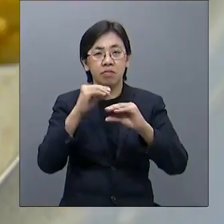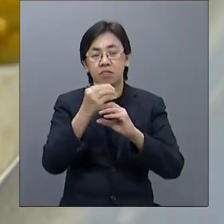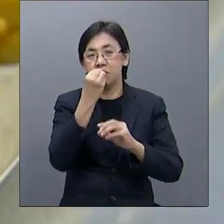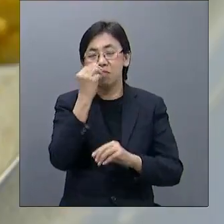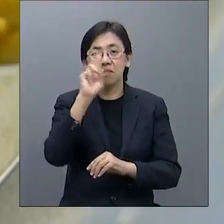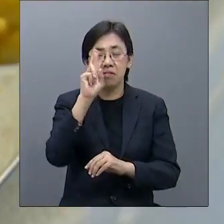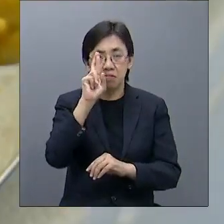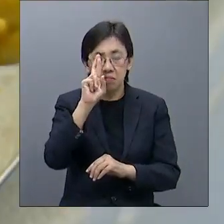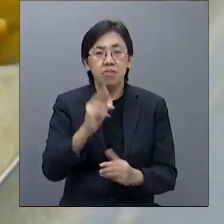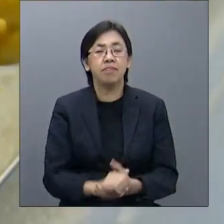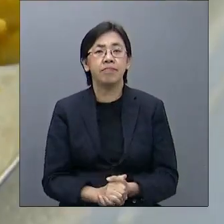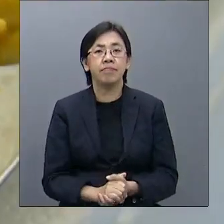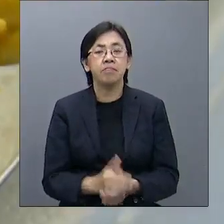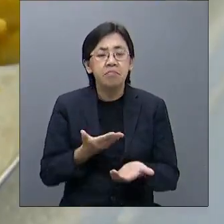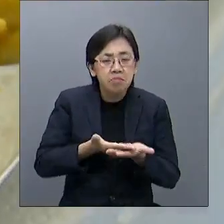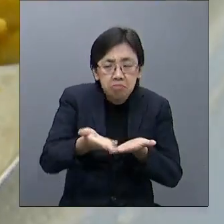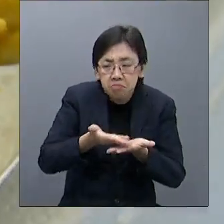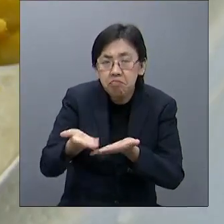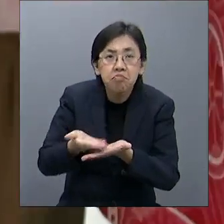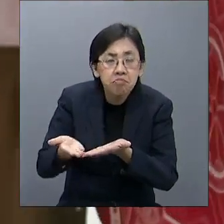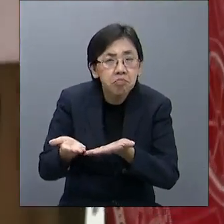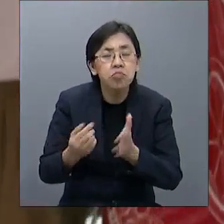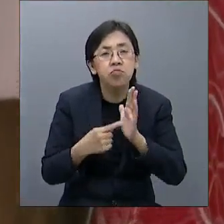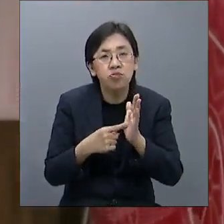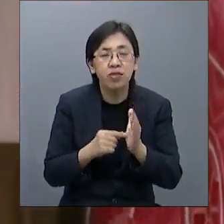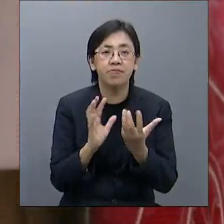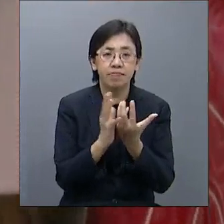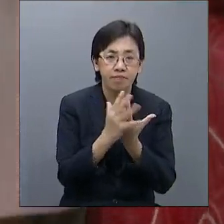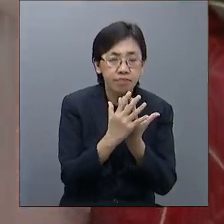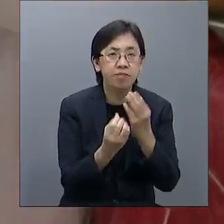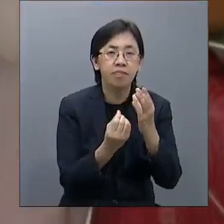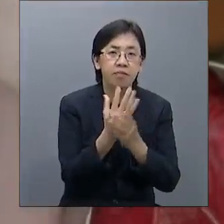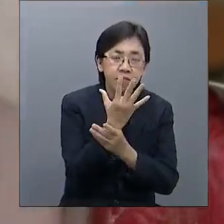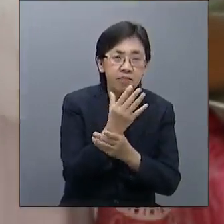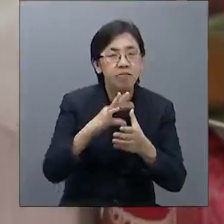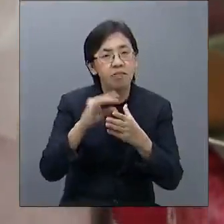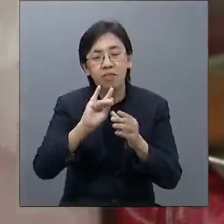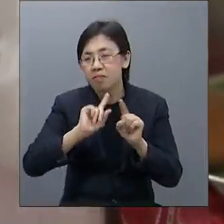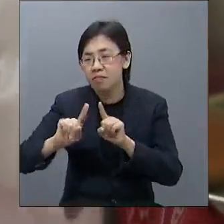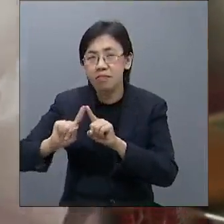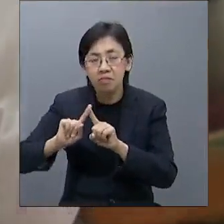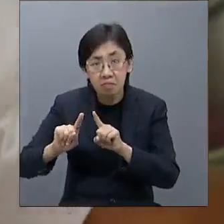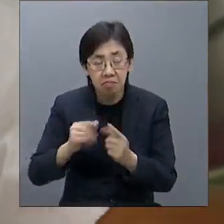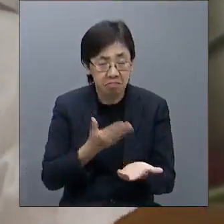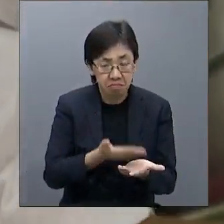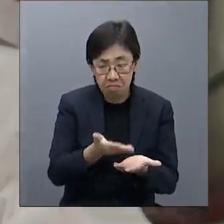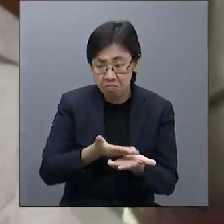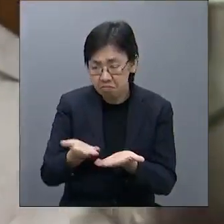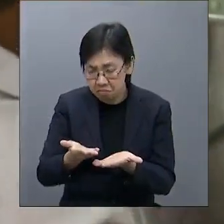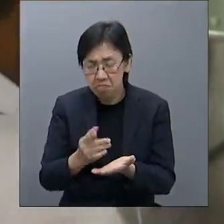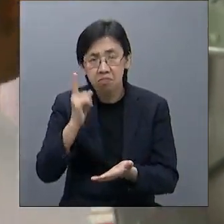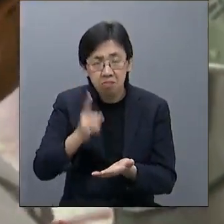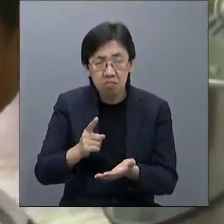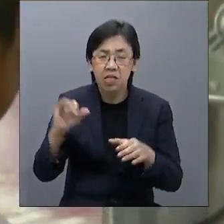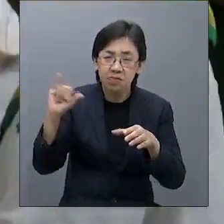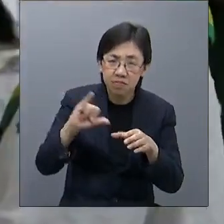จุบันสิ่งต่างๆที่จะต้องซื้อนะครับไม่ว่าจะเป็นพืชผักนะครับวัตถุดิบต่างๆเนี่ยมันจะต้องใช้ต้นทุนในการซื้